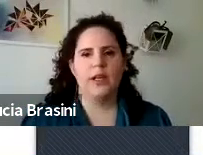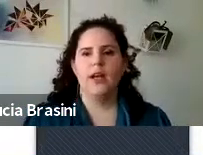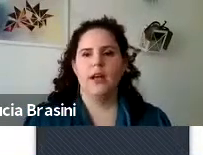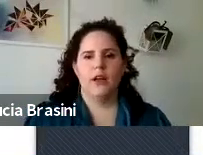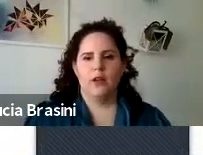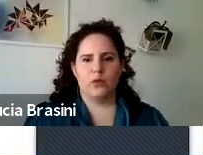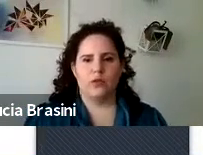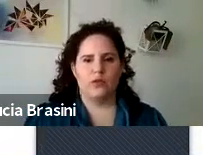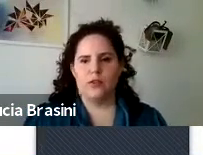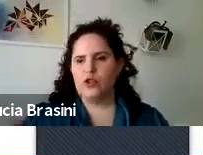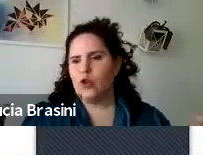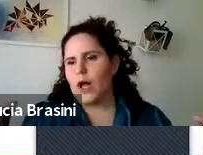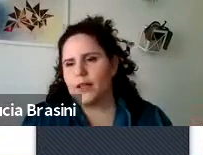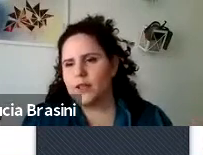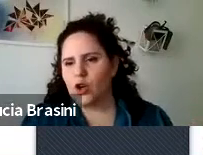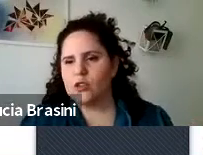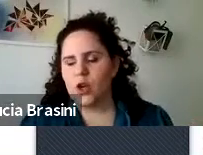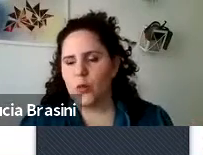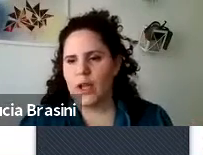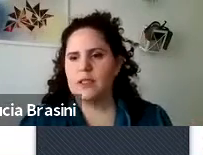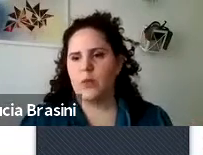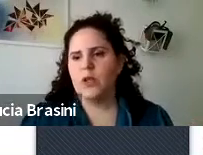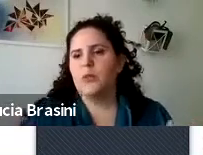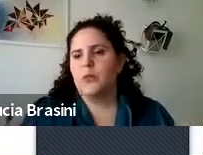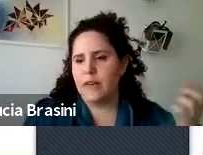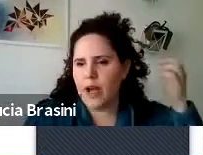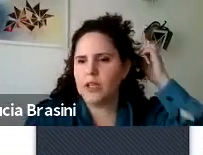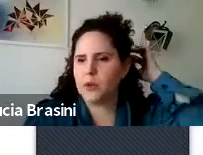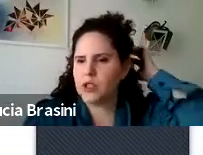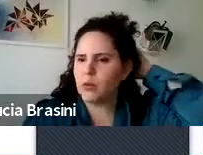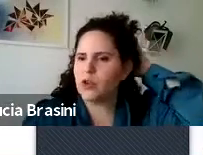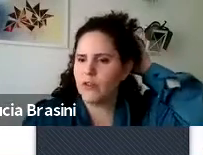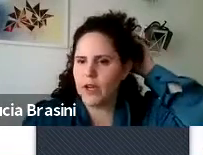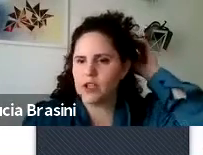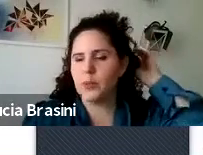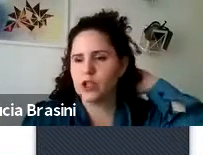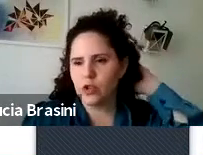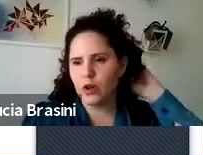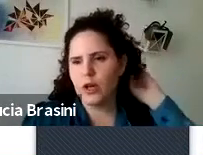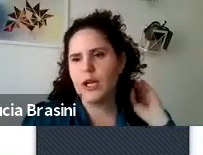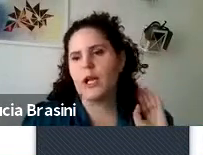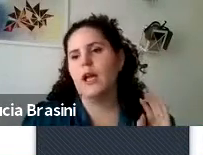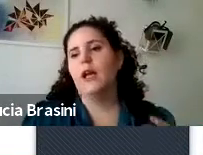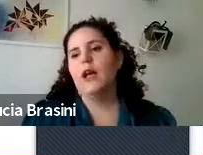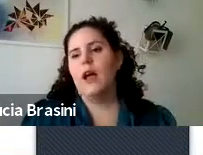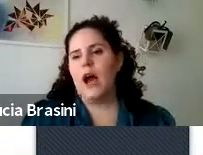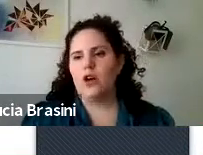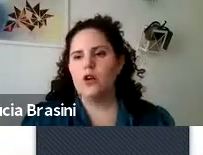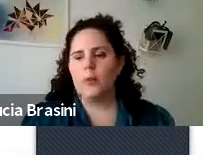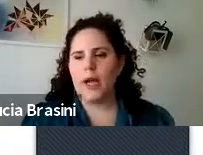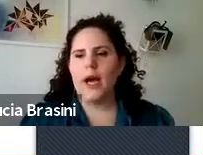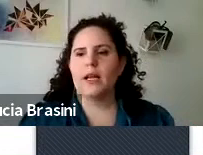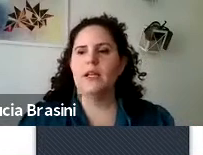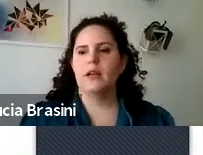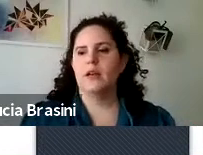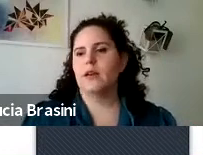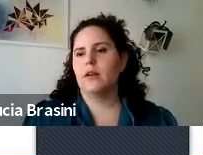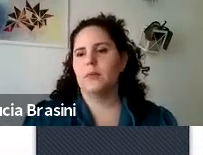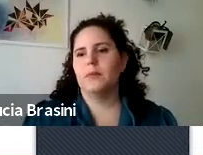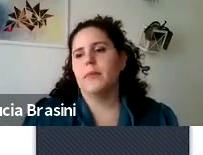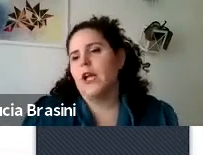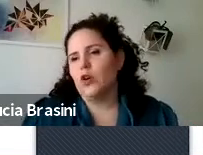culturale, quindi ci sono tante conseguenze, quindi davanti possiamo trovarci persone che hanno